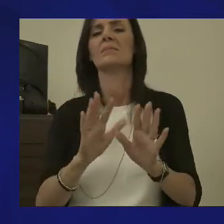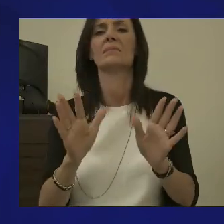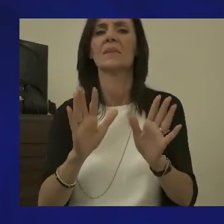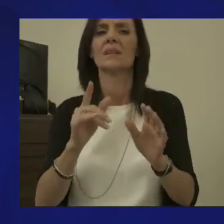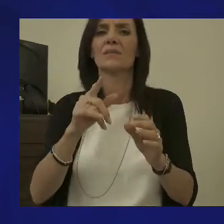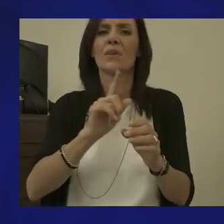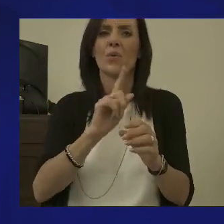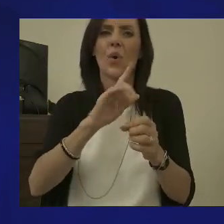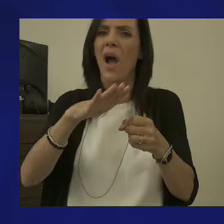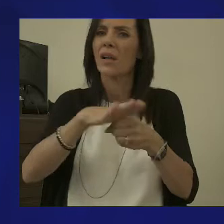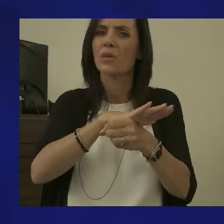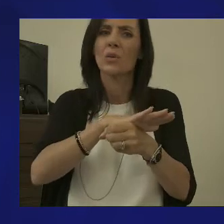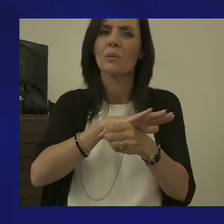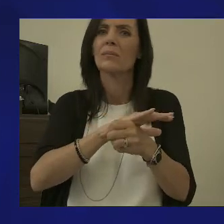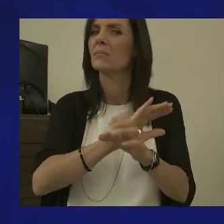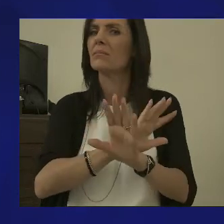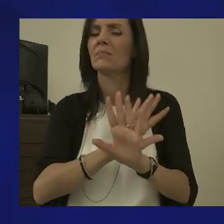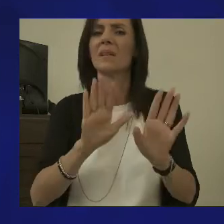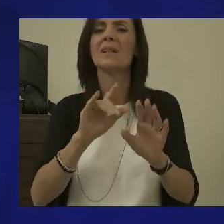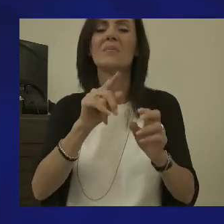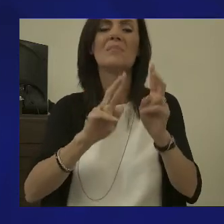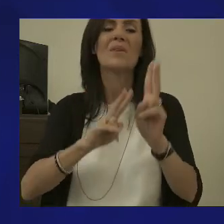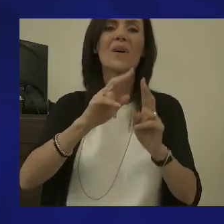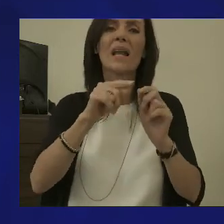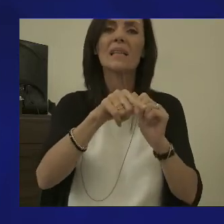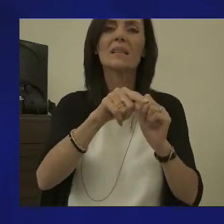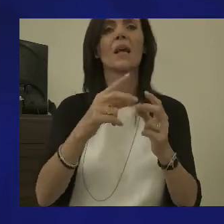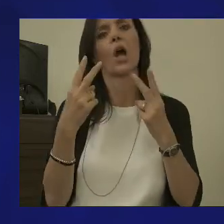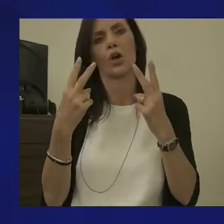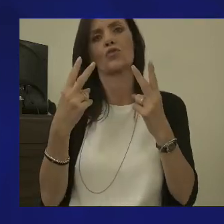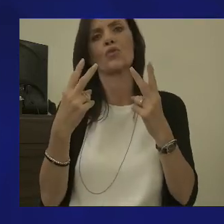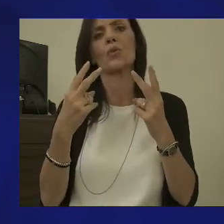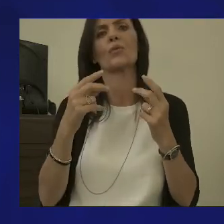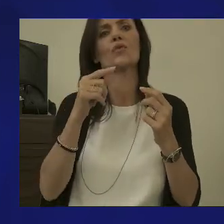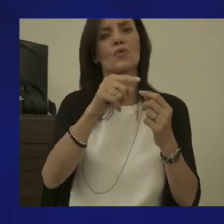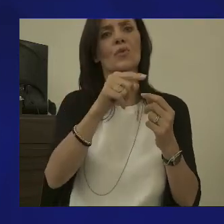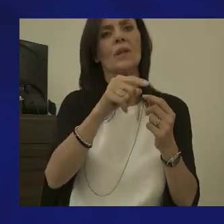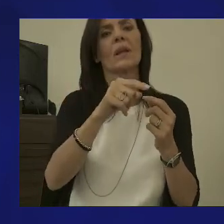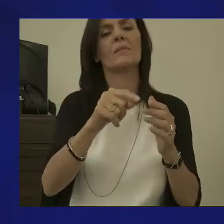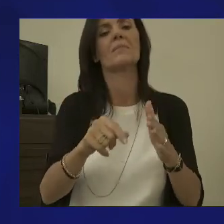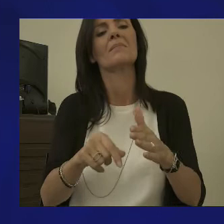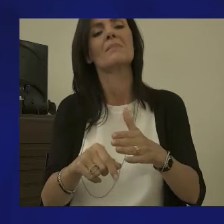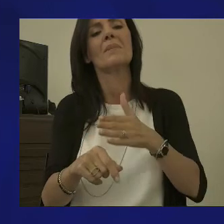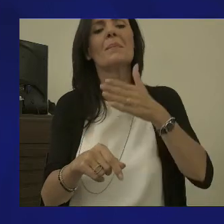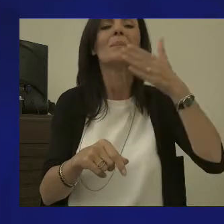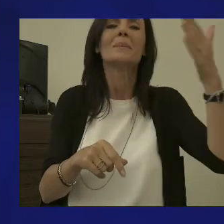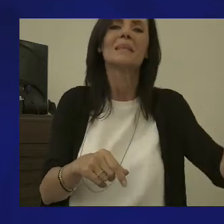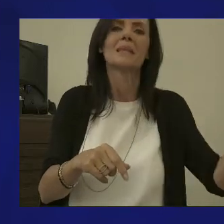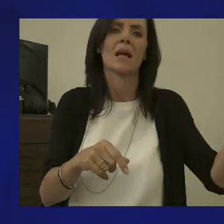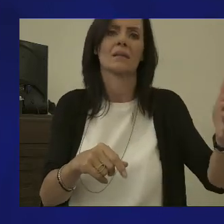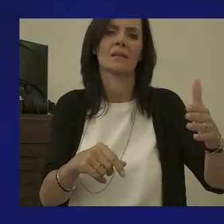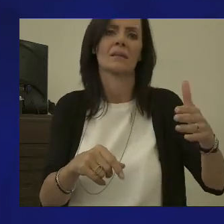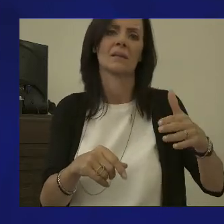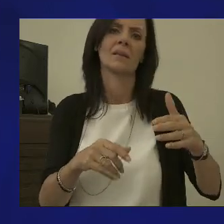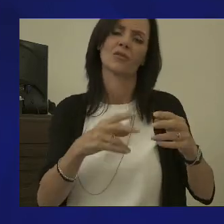כמה הוא אטום, אין אטימות במפעל כזה. מפעל כזה באמת חשוב שהוא יהיה בפריפריה, בצד אחר, בצד